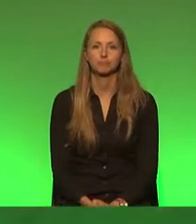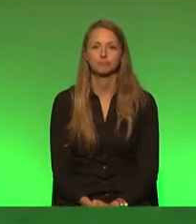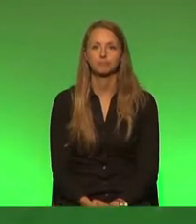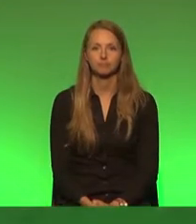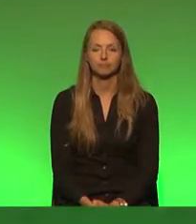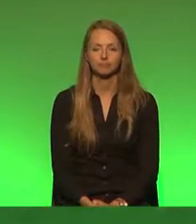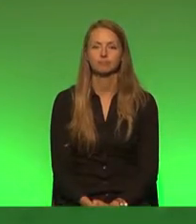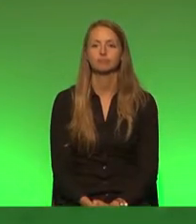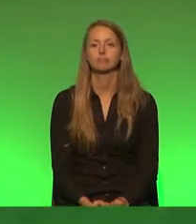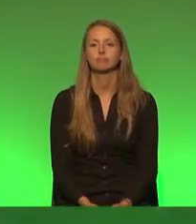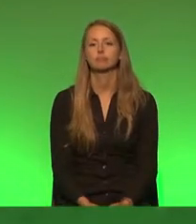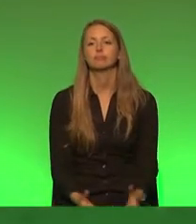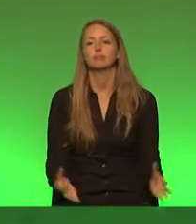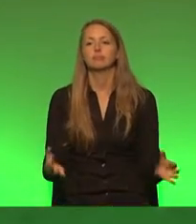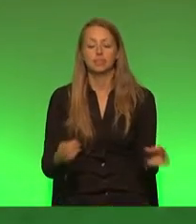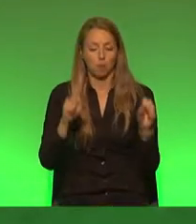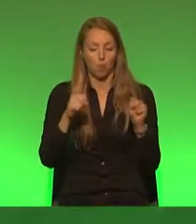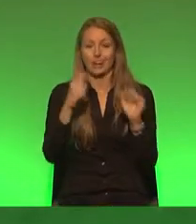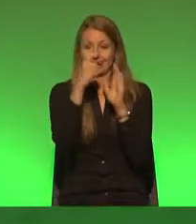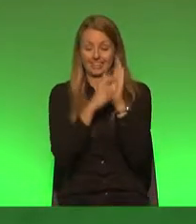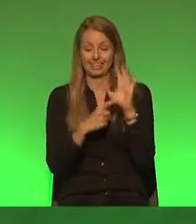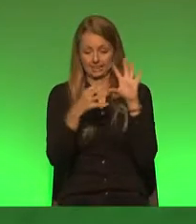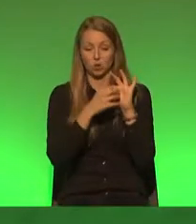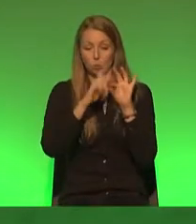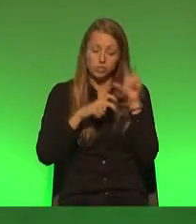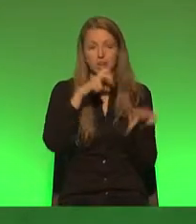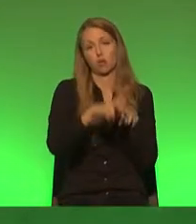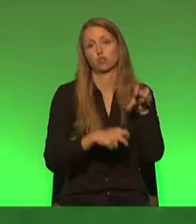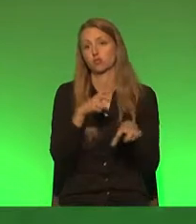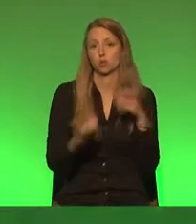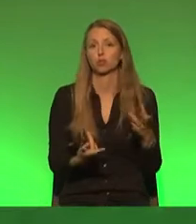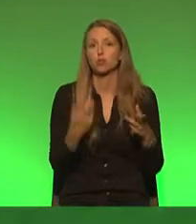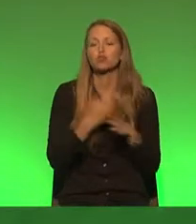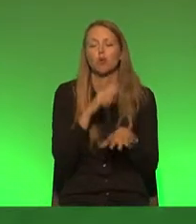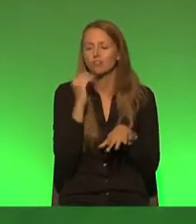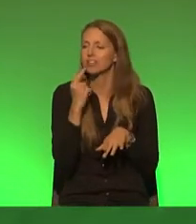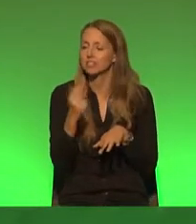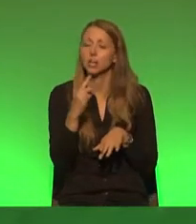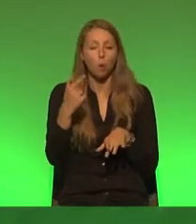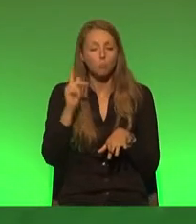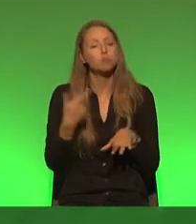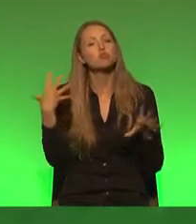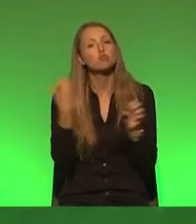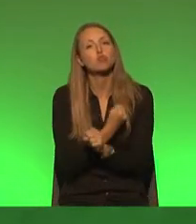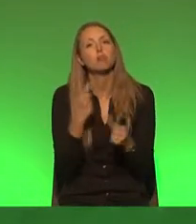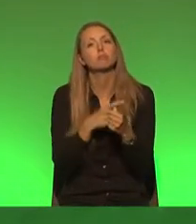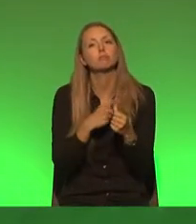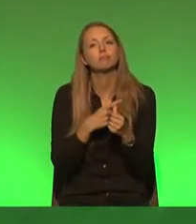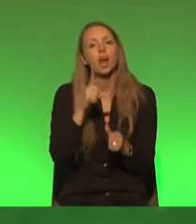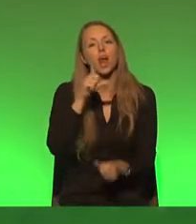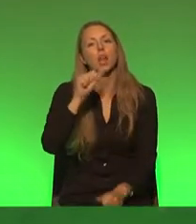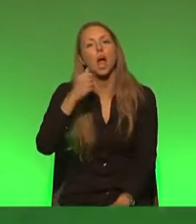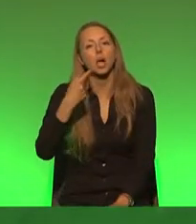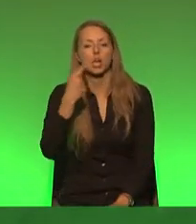Und dafür müssen wir die Möglichkeiten der Digitalisierung selbstverständlich nutzen. Vieles ist dazu angesprochen worden. Wir müssen es schaffen, dass man sich auch an